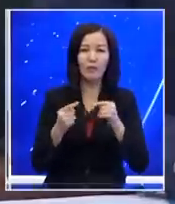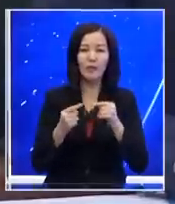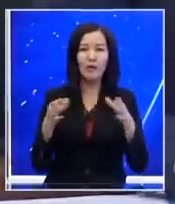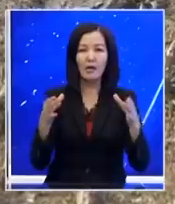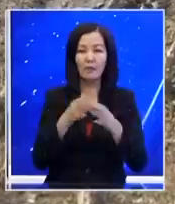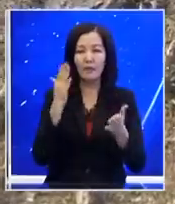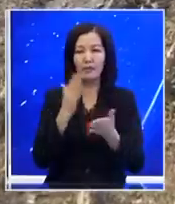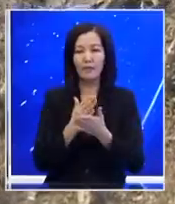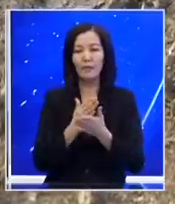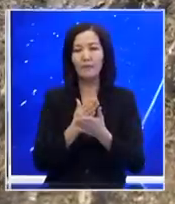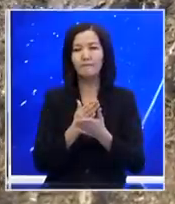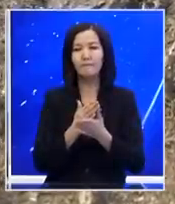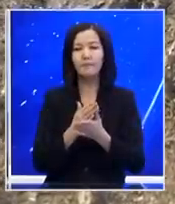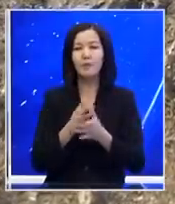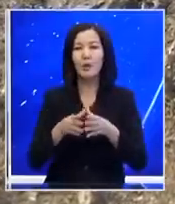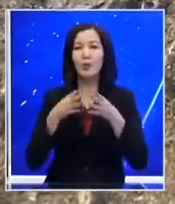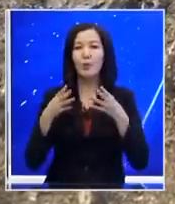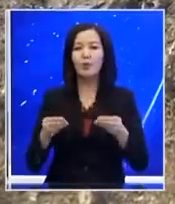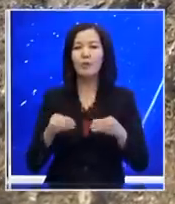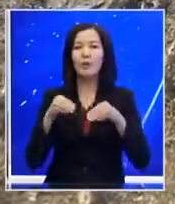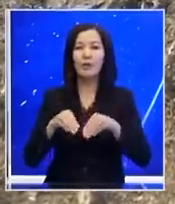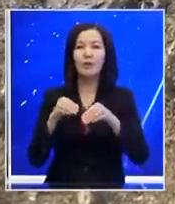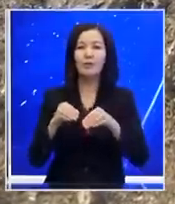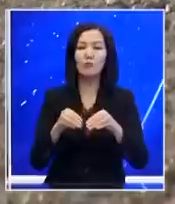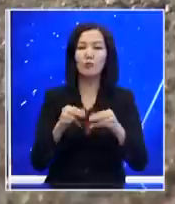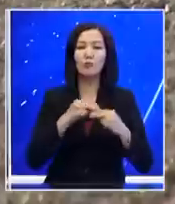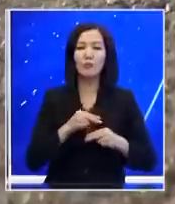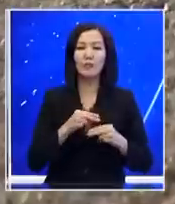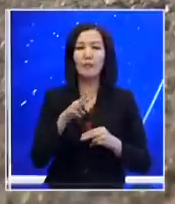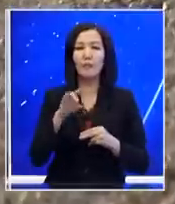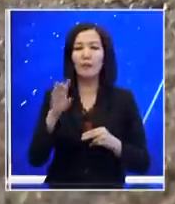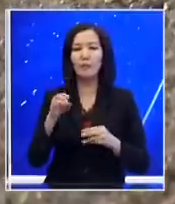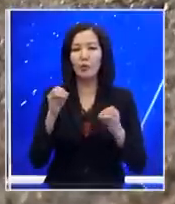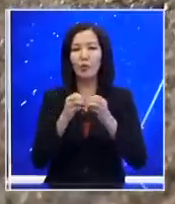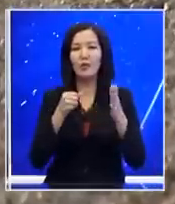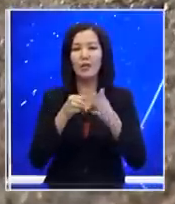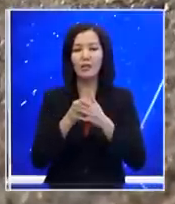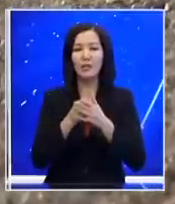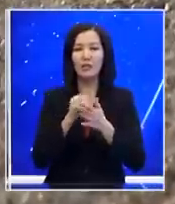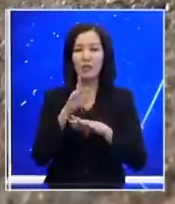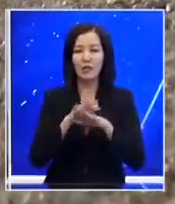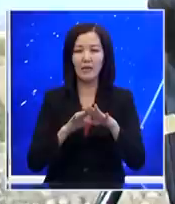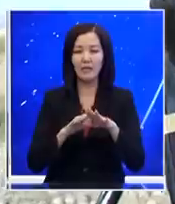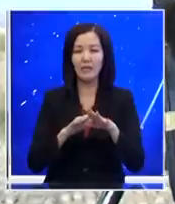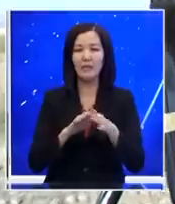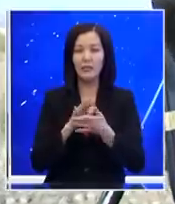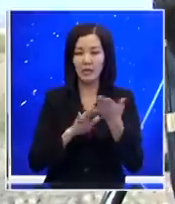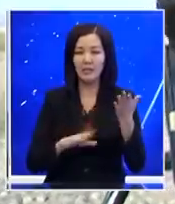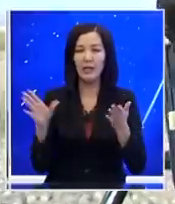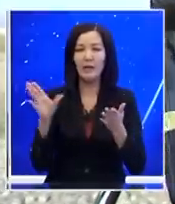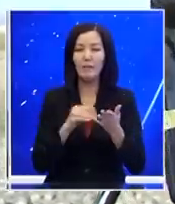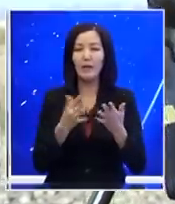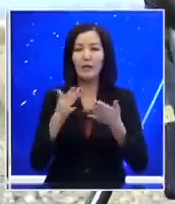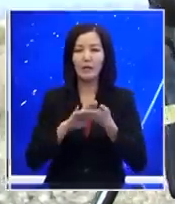жеткілікті. Көктемгі дала жұмыстары әдетте мамырдың 10-ына дейін жүреді. Дегенмен арқаны кенге салуға болмайды. Шаруалар үшін бар жағдай қарастырылған.